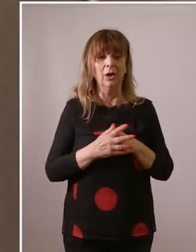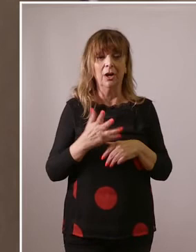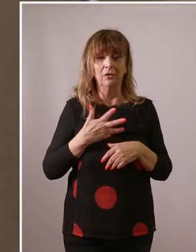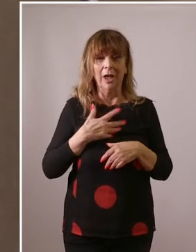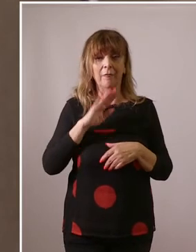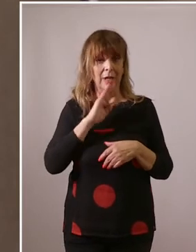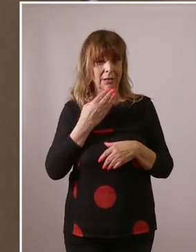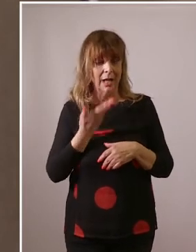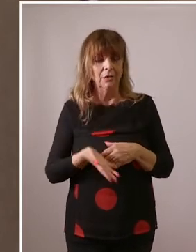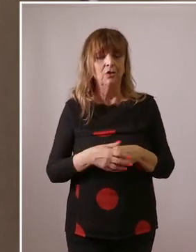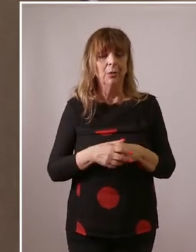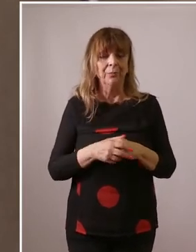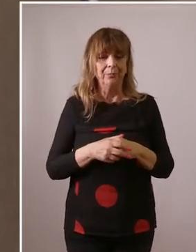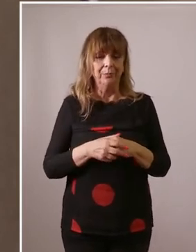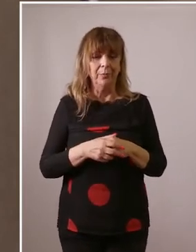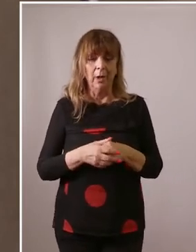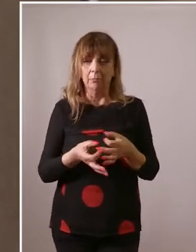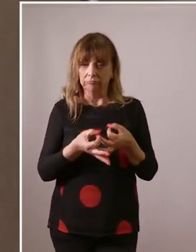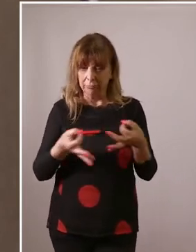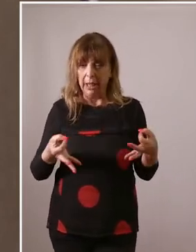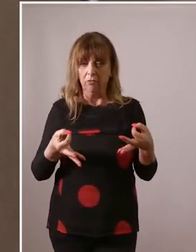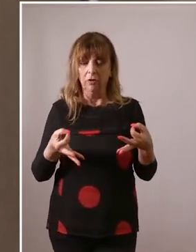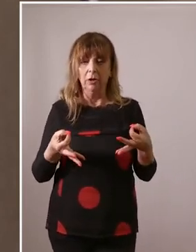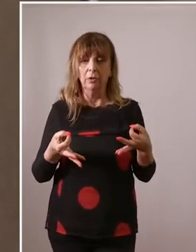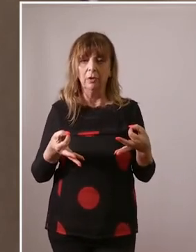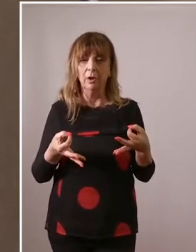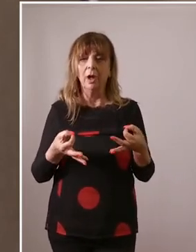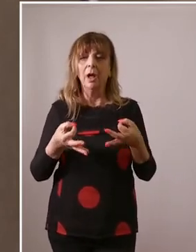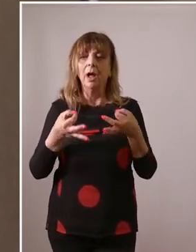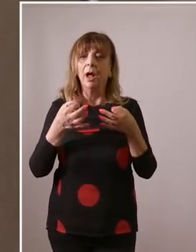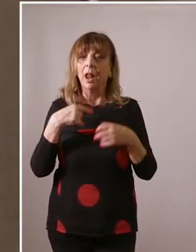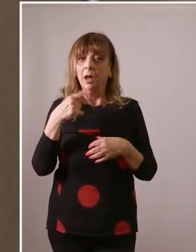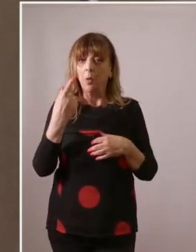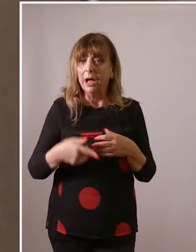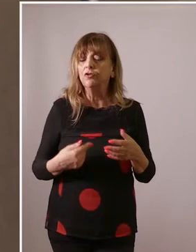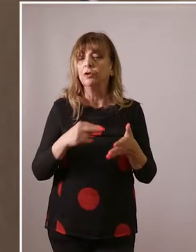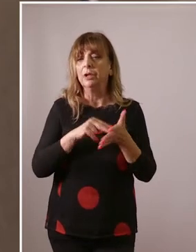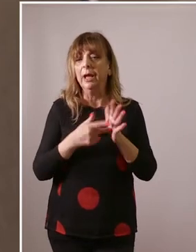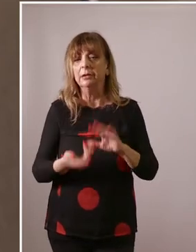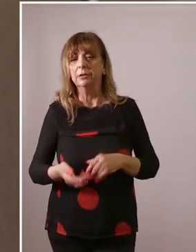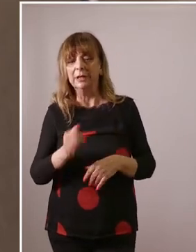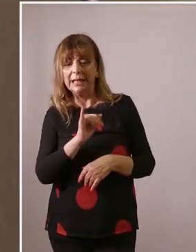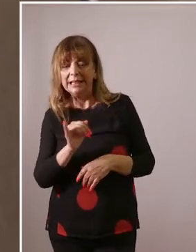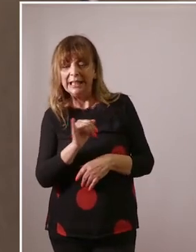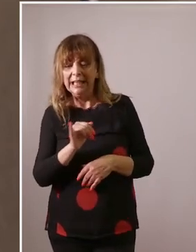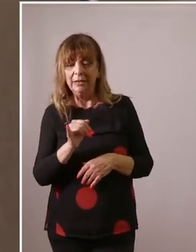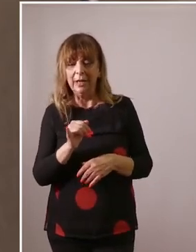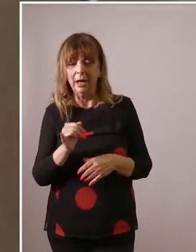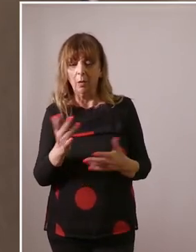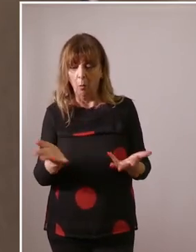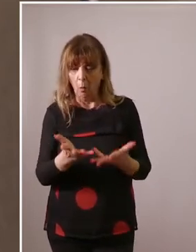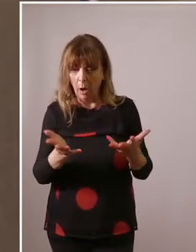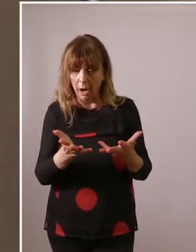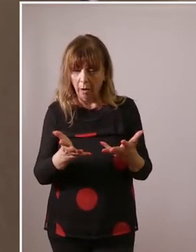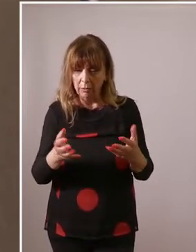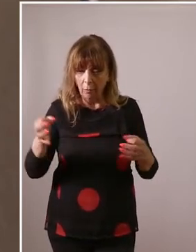vantaggi quello della precisione il linguaggio tecnico identifica immediatamente un fenomeno al posto